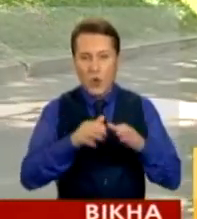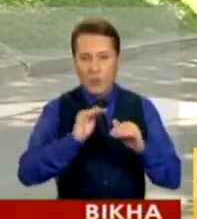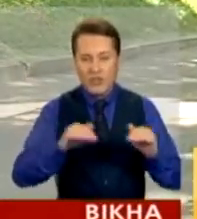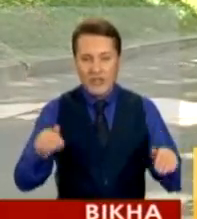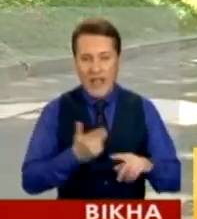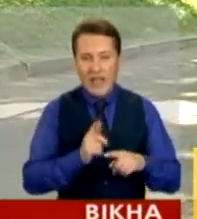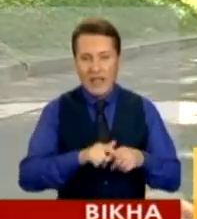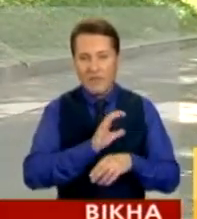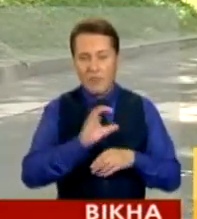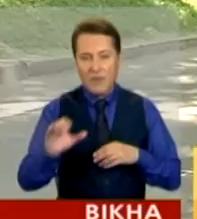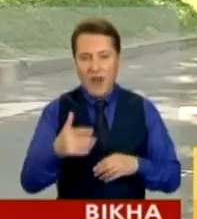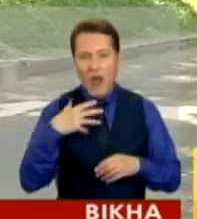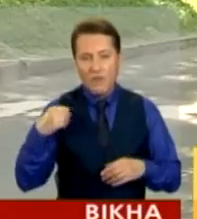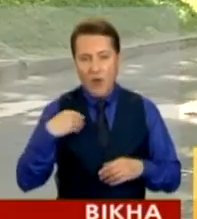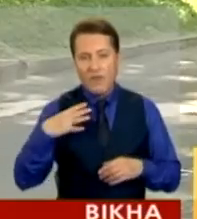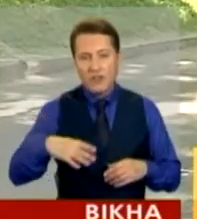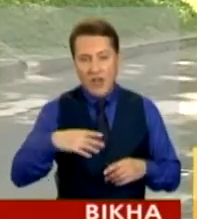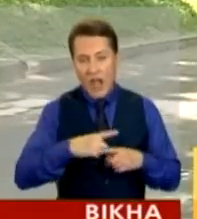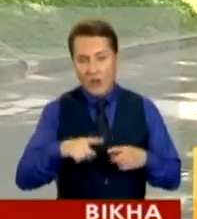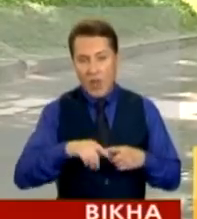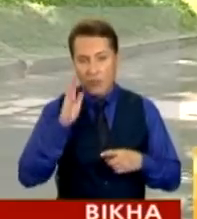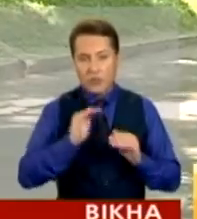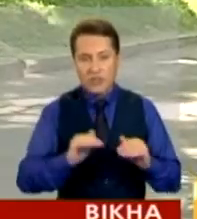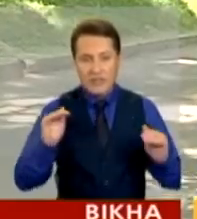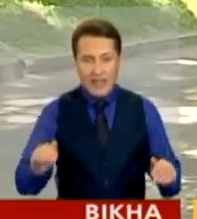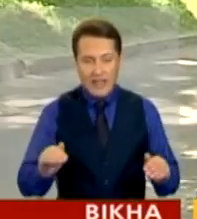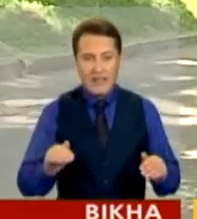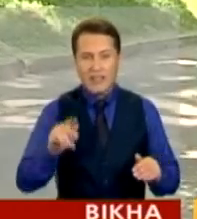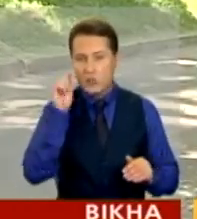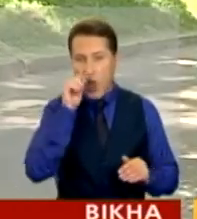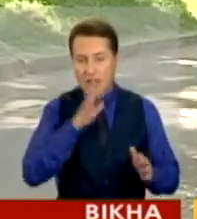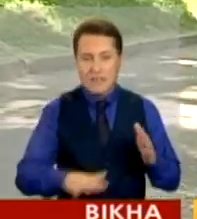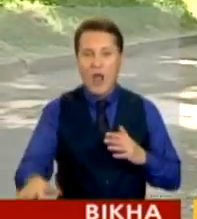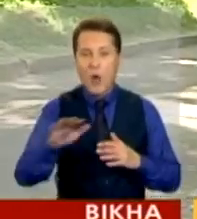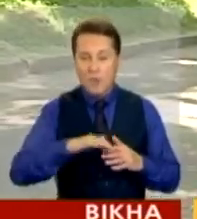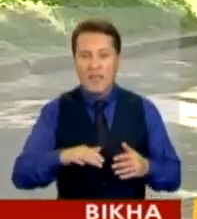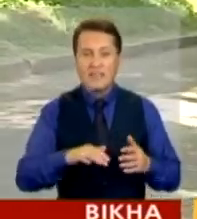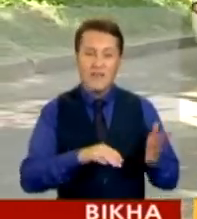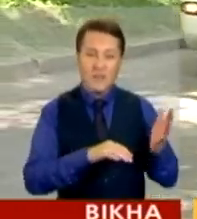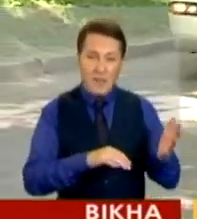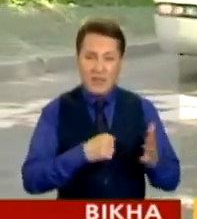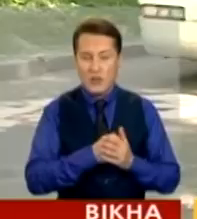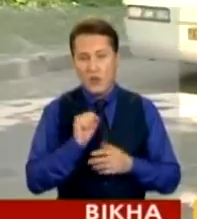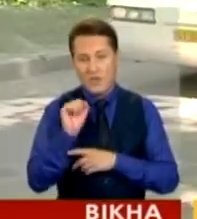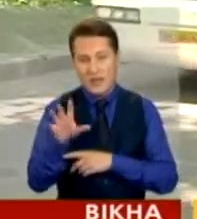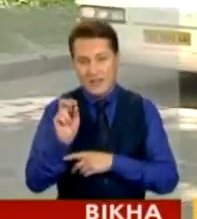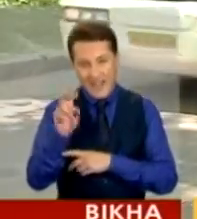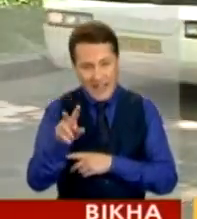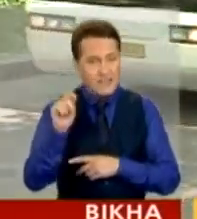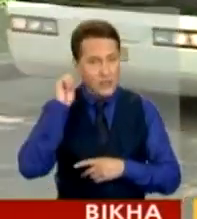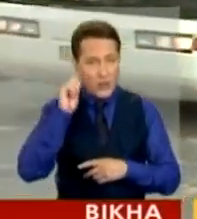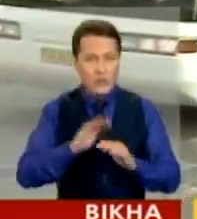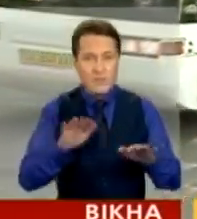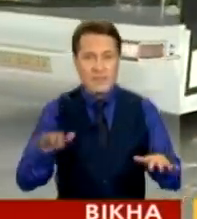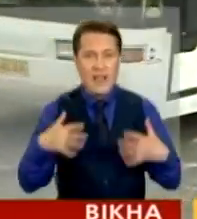далі від війни, у Львові чекають вже днями. Це будуть дітлахи зі Сватового Луганської області віком від 5 до 12 років. Місця для них в